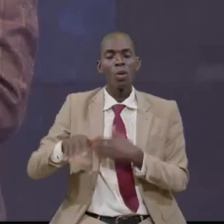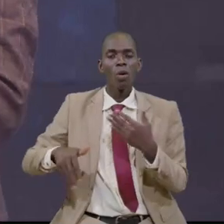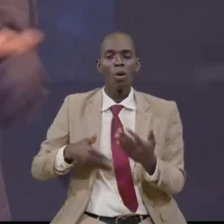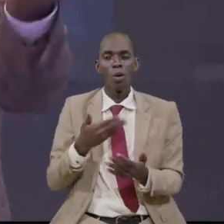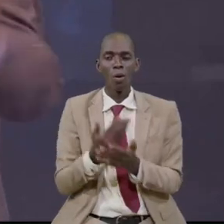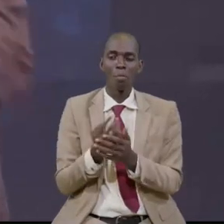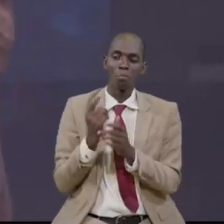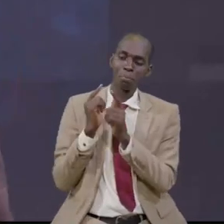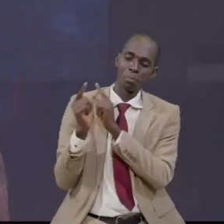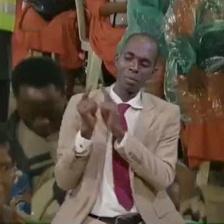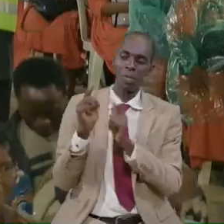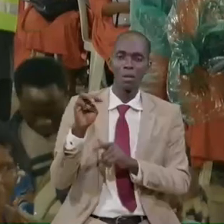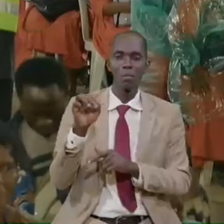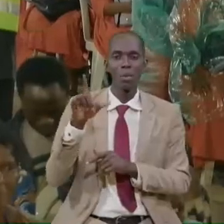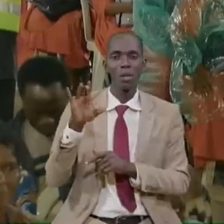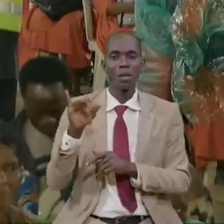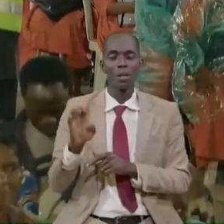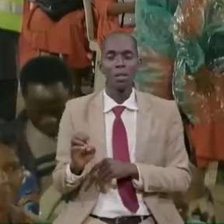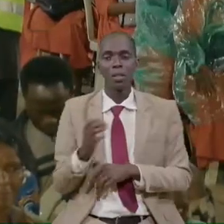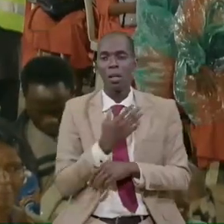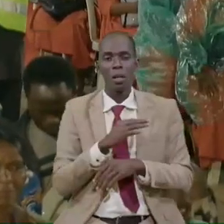malice et toute ruse,